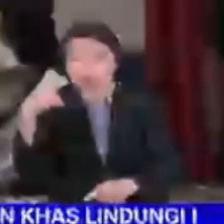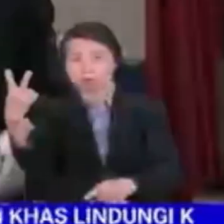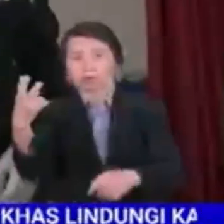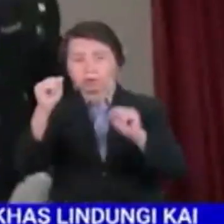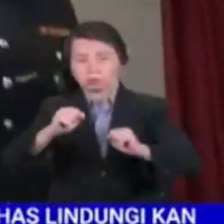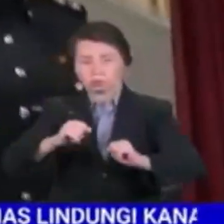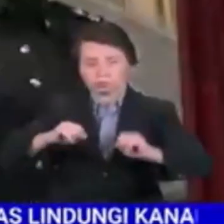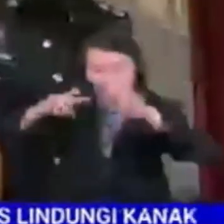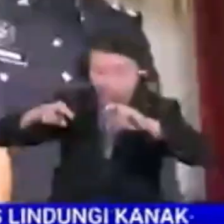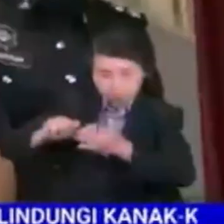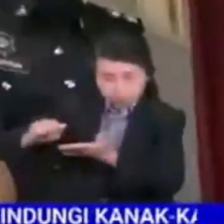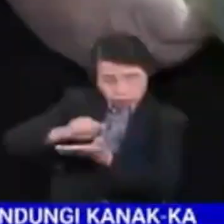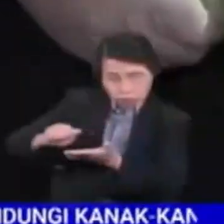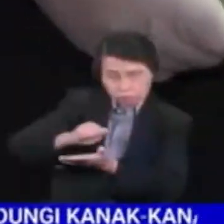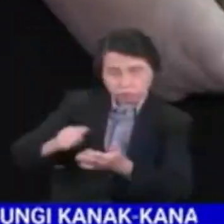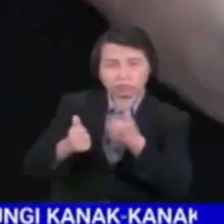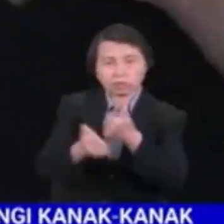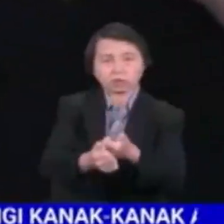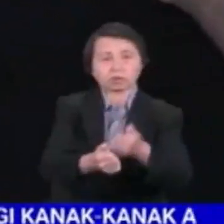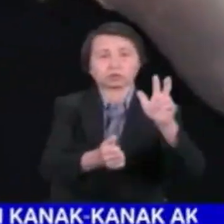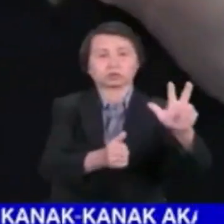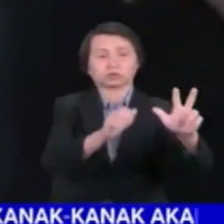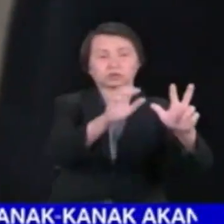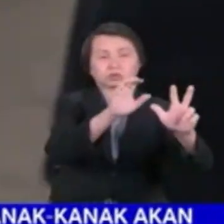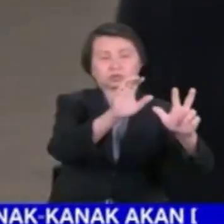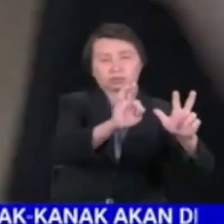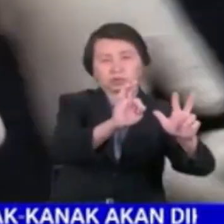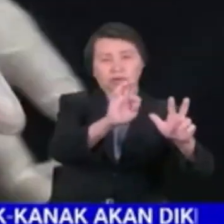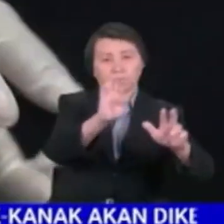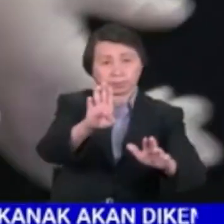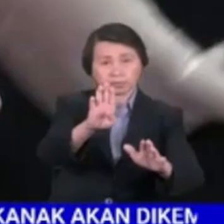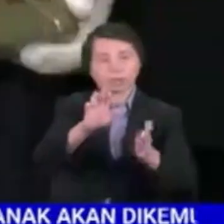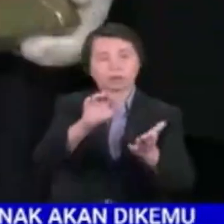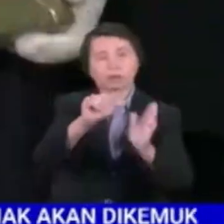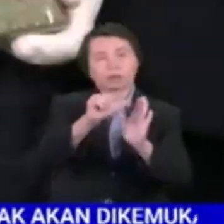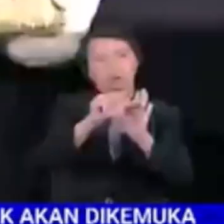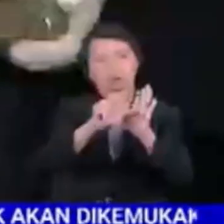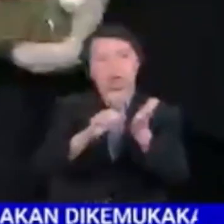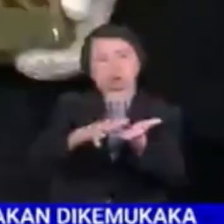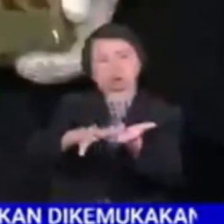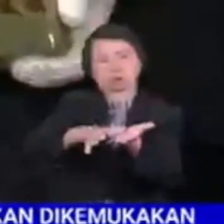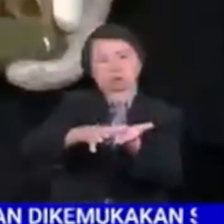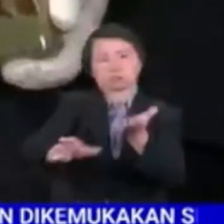ini bagi membolehkan siasatan mengikut Seksyen 39B Akta Dadah Berbahaya.